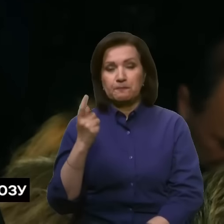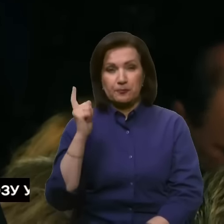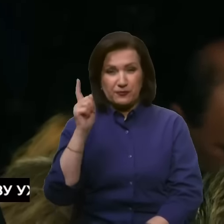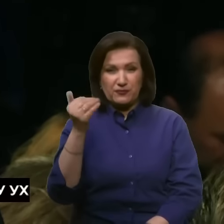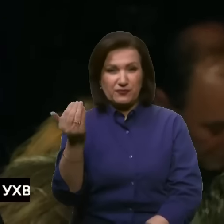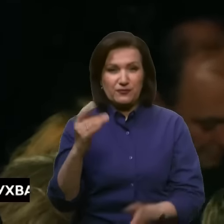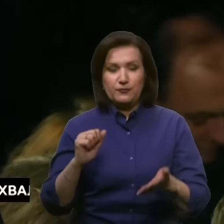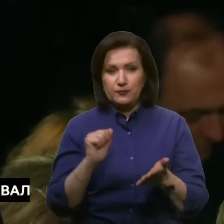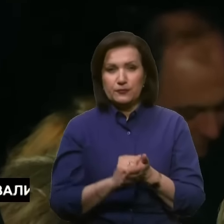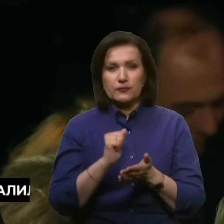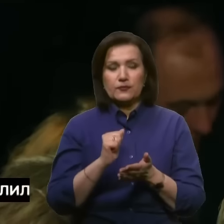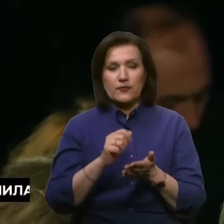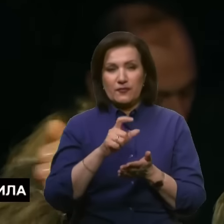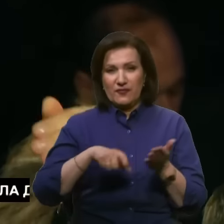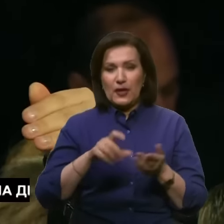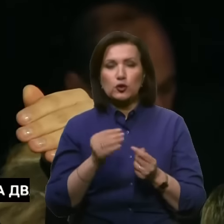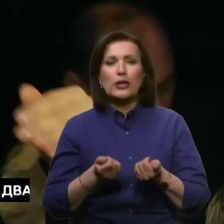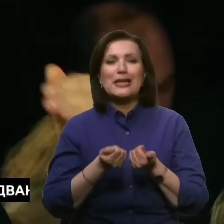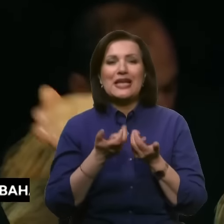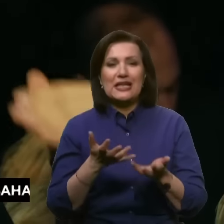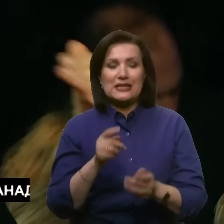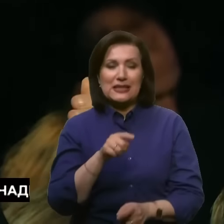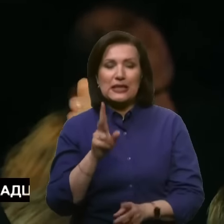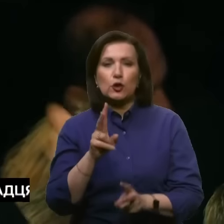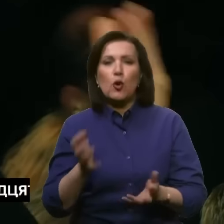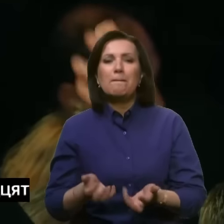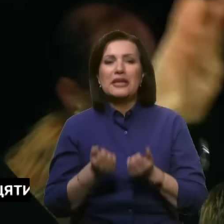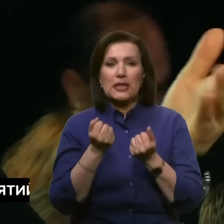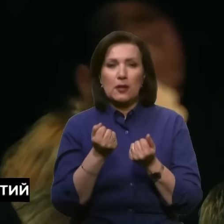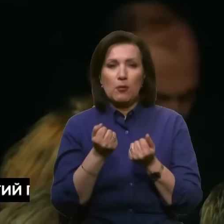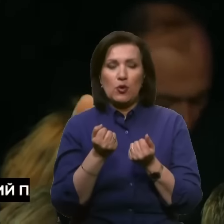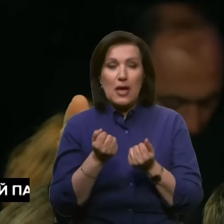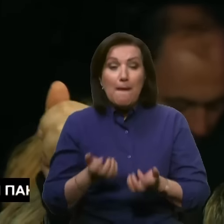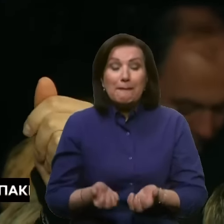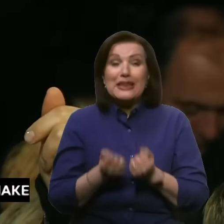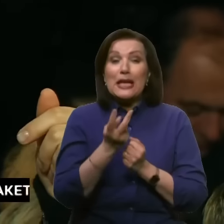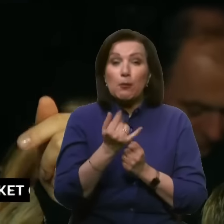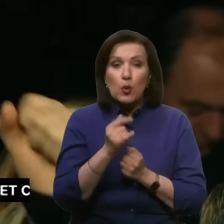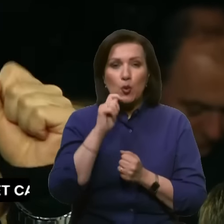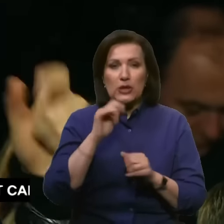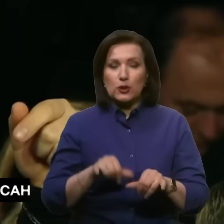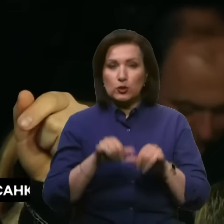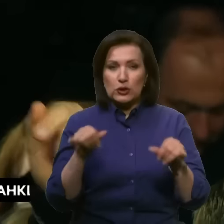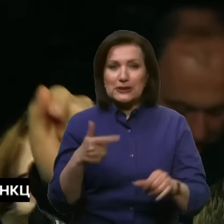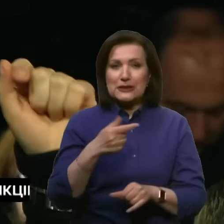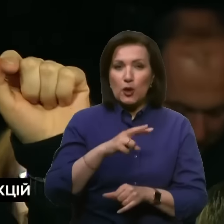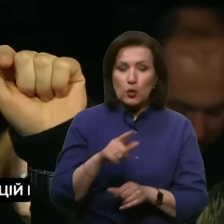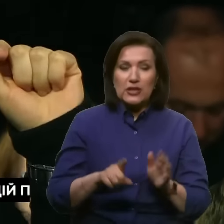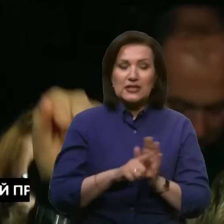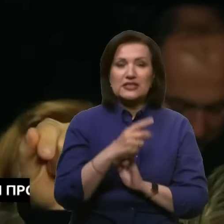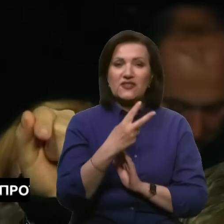публікувало відомості про те, що кількість тих, хто підтримує підтримку України, зросла за грудень